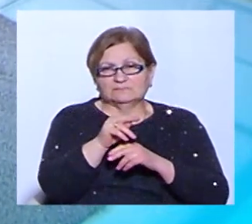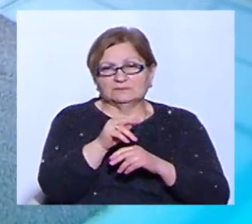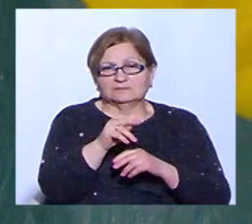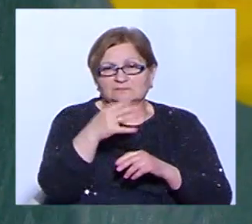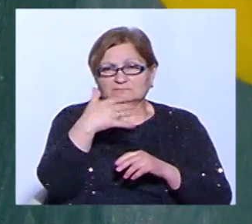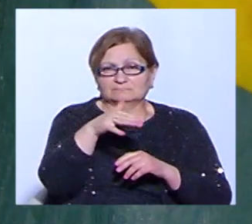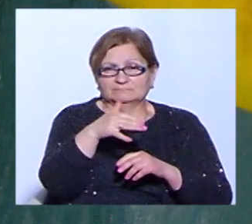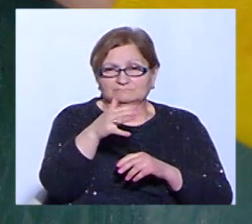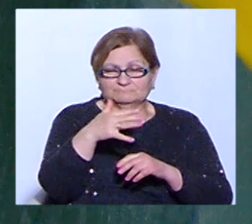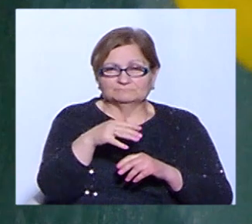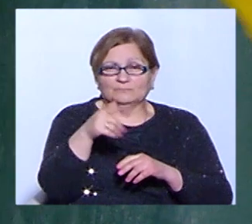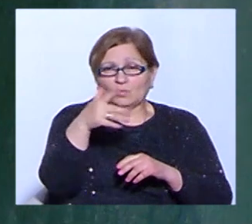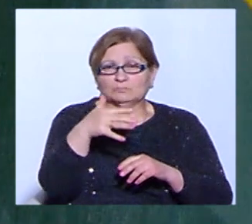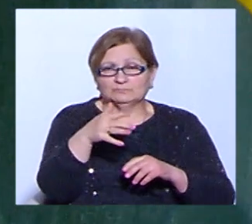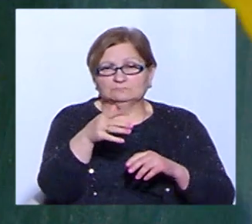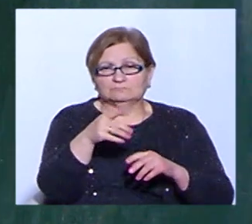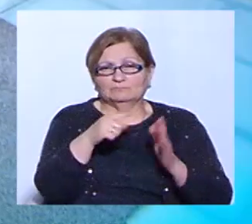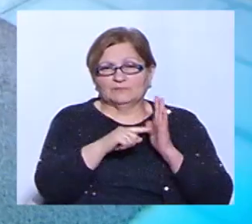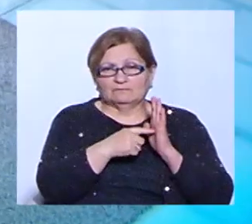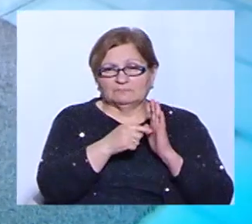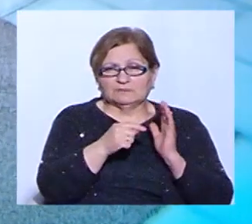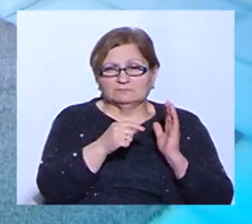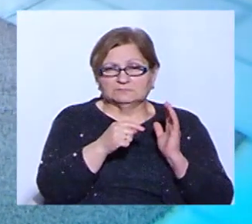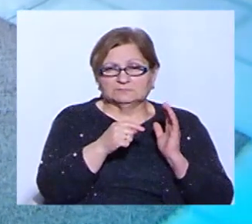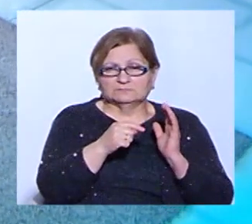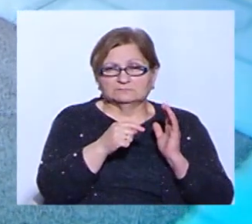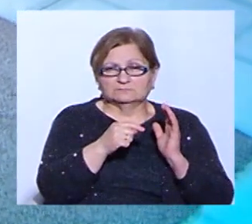იგივეა, 50 გავამრავლოთ